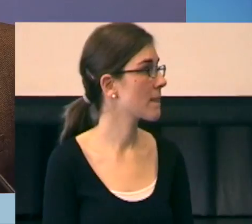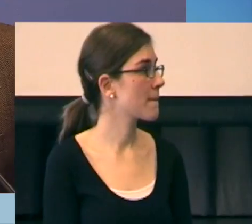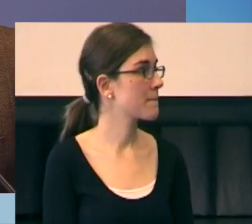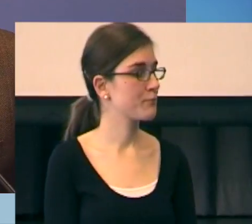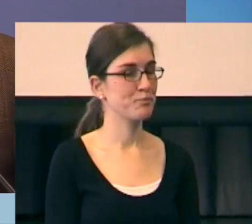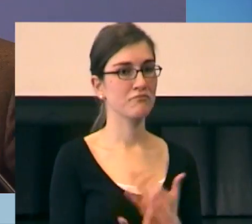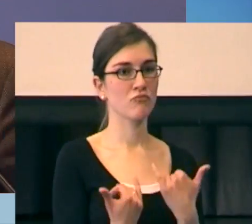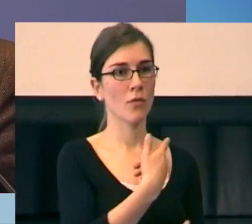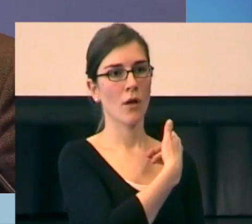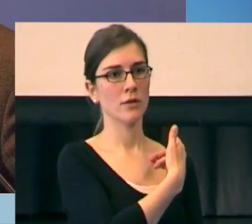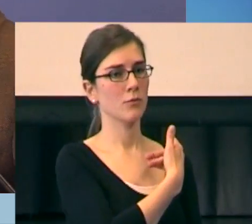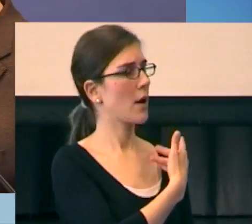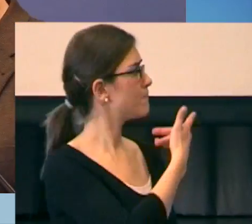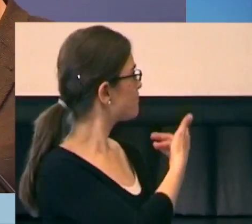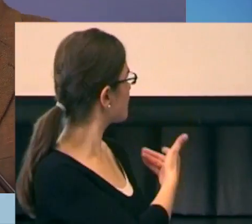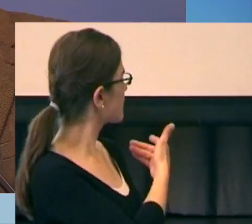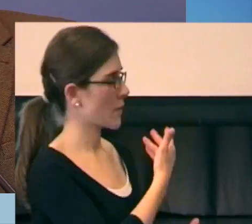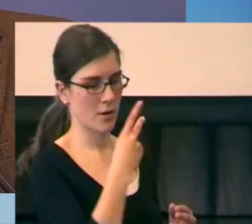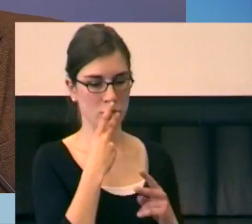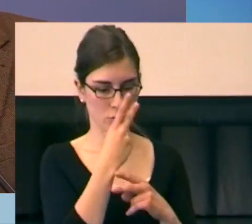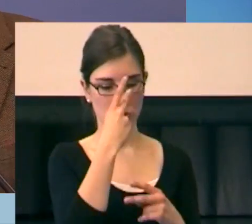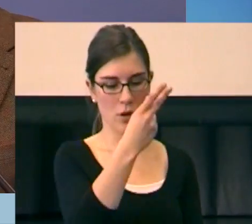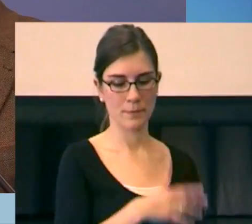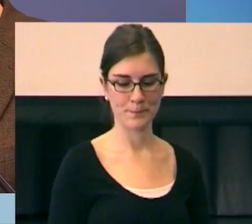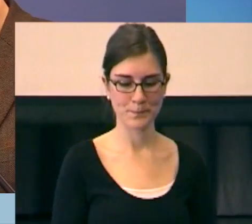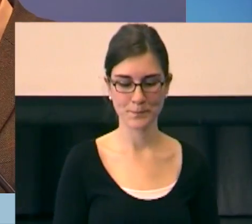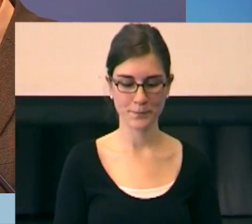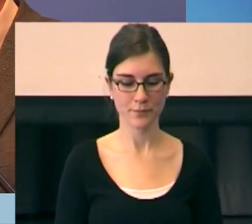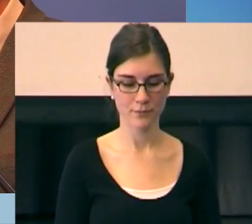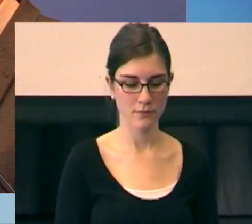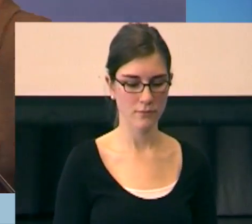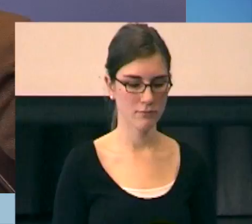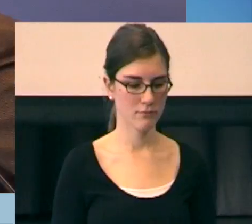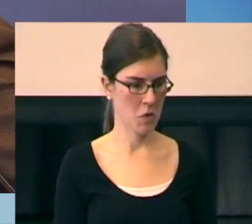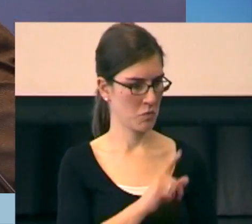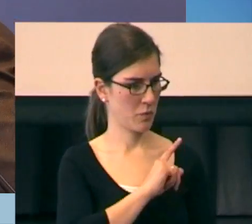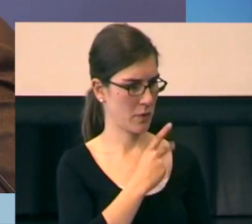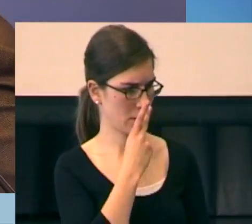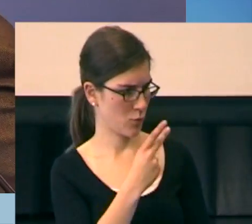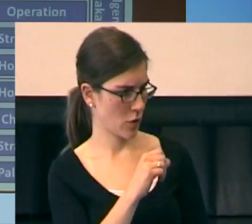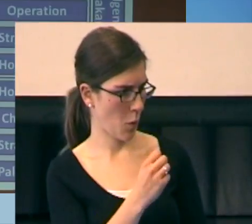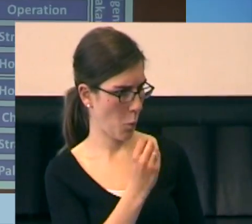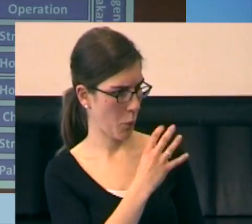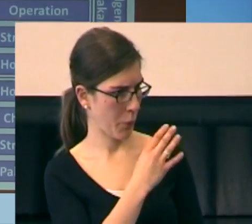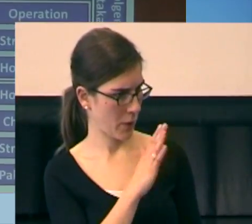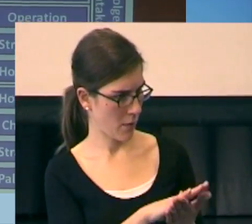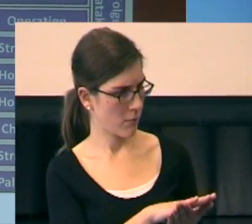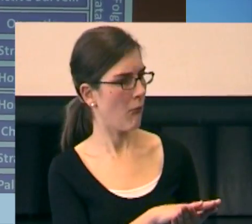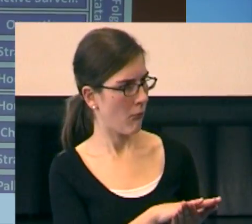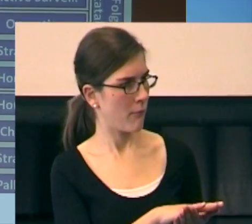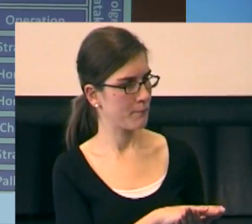Wenn Sie sich dieses Dia angucken, zeigt Ihnen das. Das muss ich eben gucken, wie man ist. Hier.